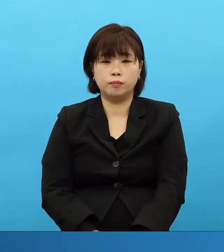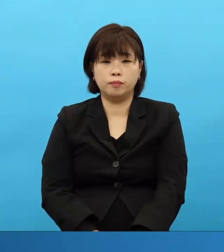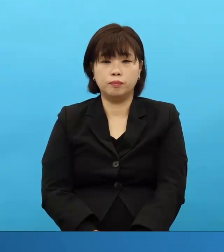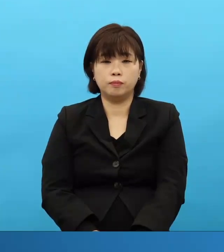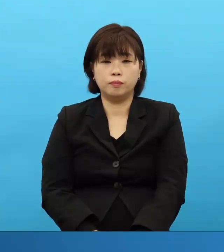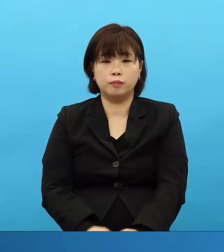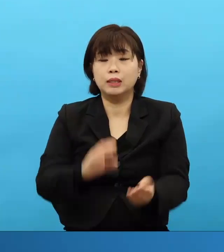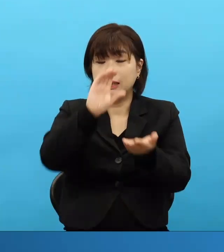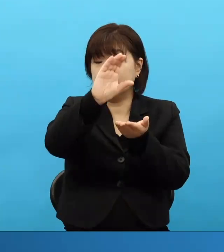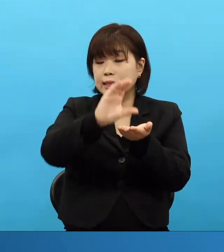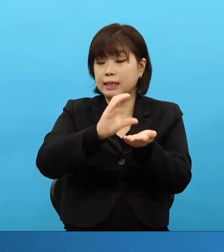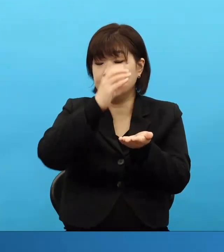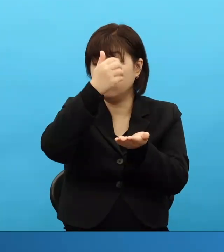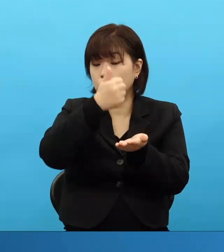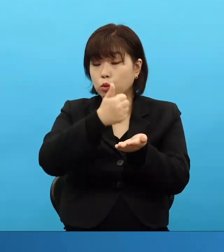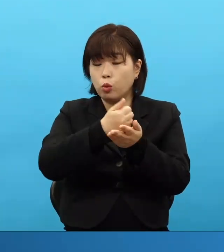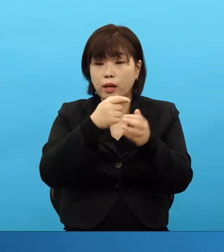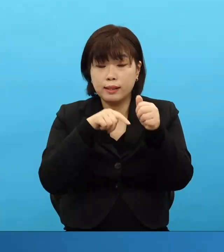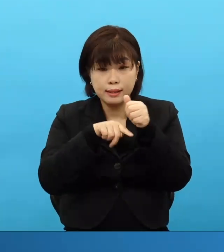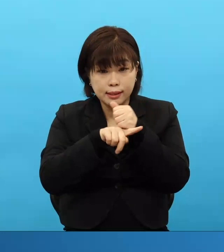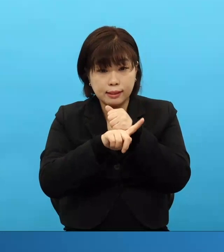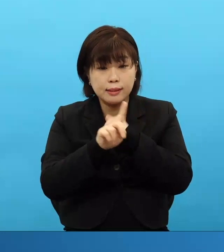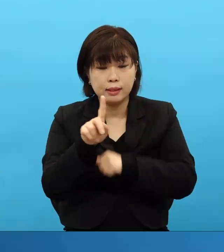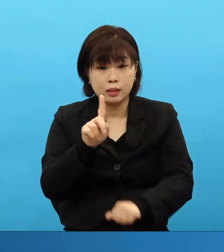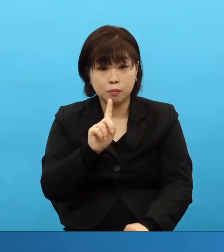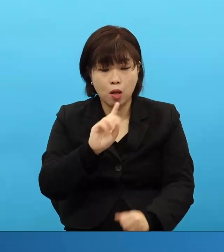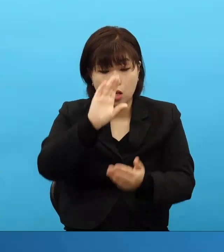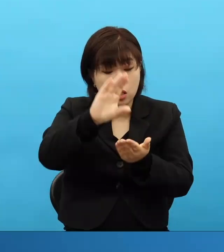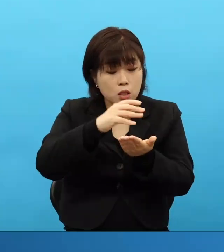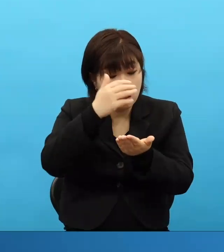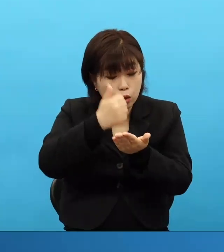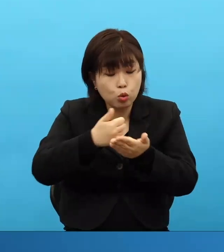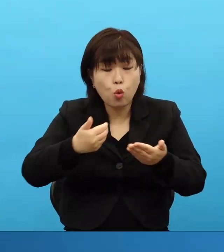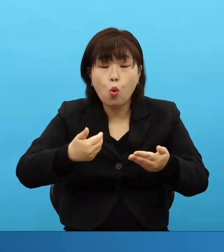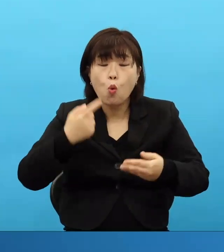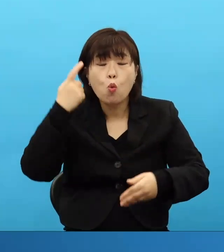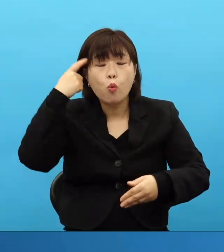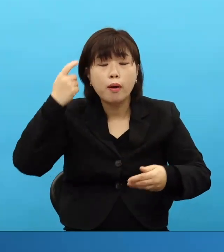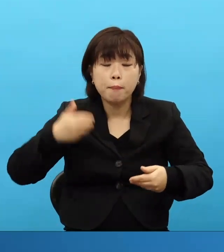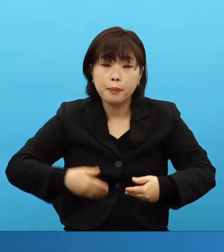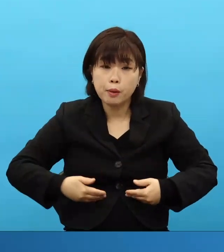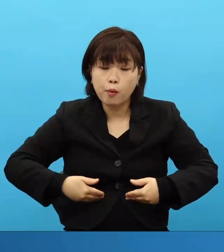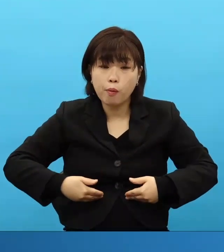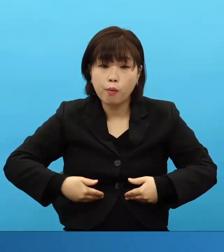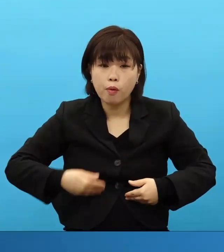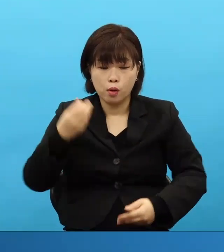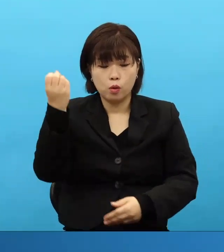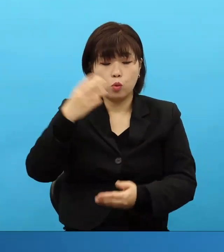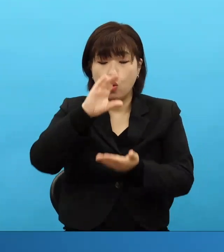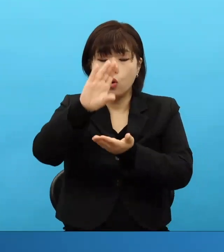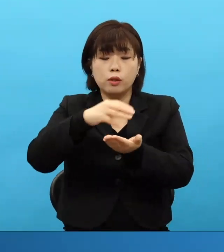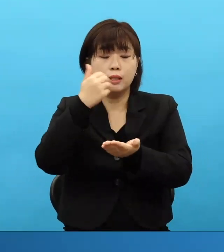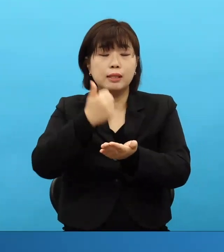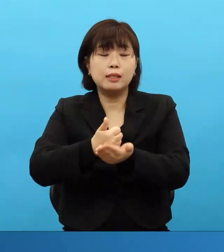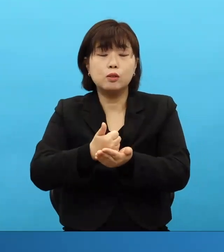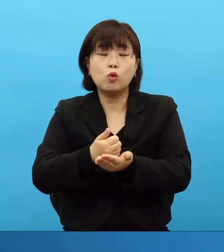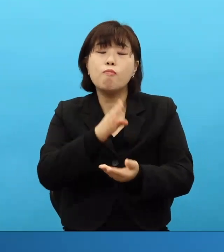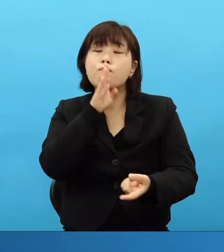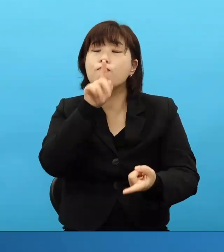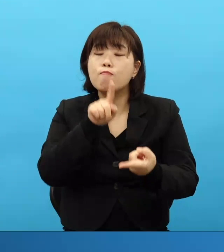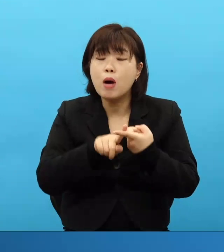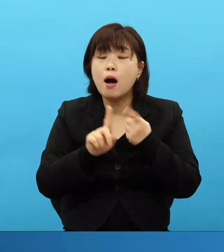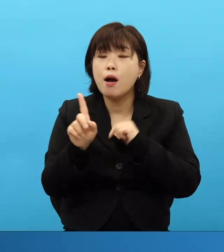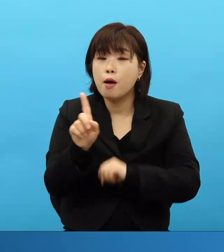그리스도란 말은 무슨 말이냐? What Christ means, Acts 17:1. 그리스도의 필요성, It's talking about the necessity of 그리스도의 Christ. 단연성, It's talking about the rightfulness of Christ.